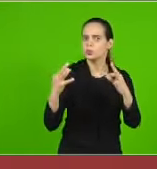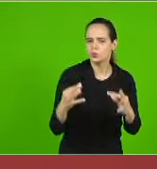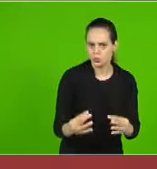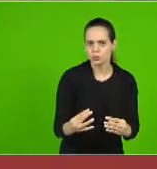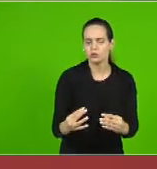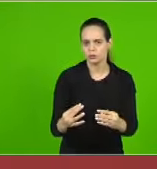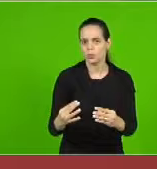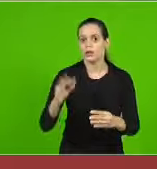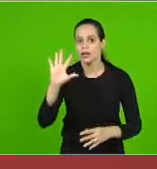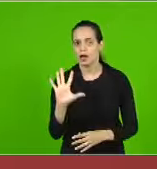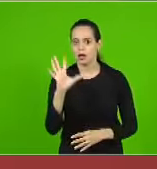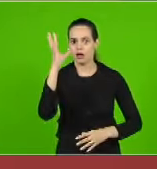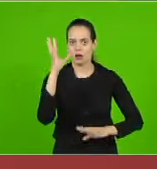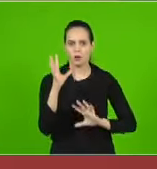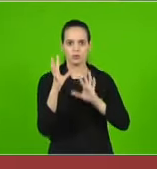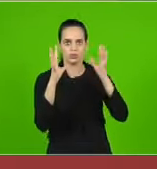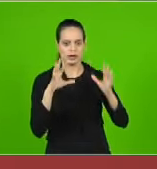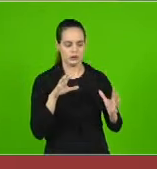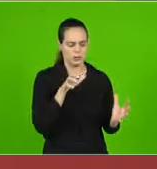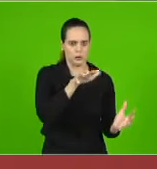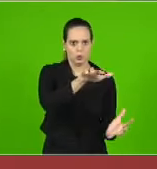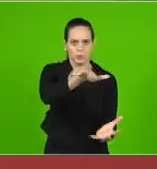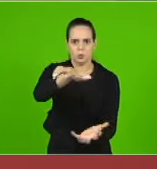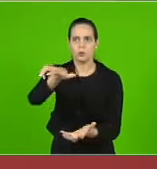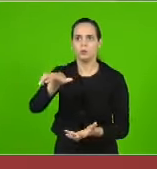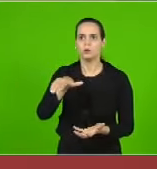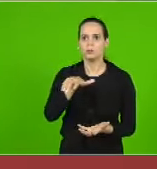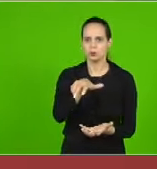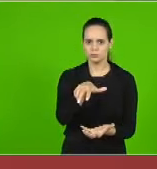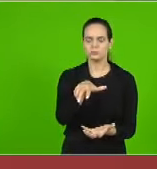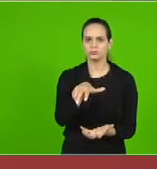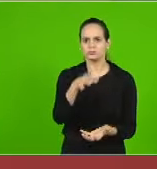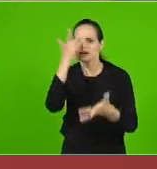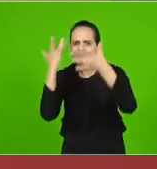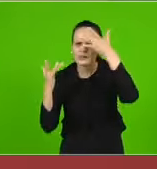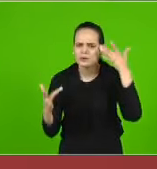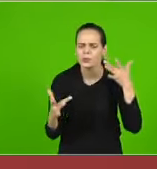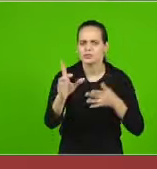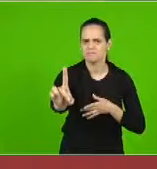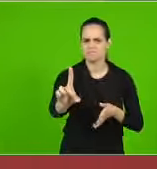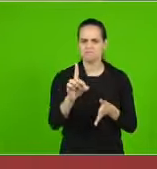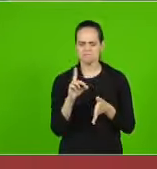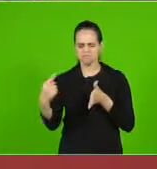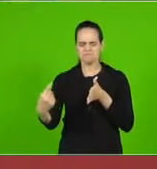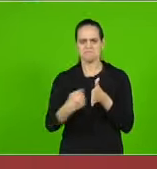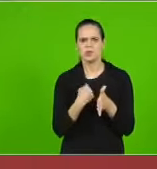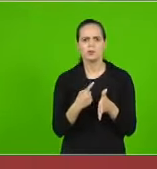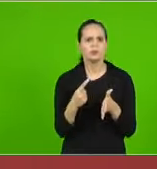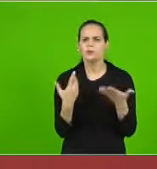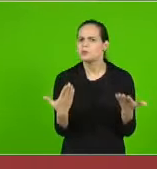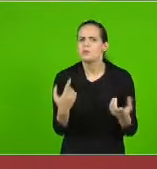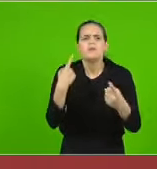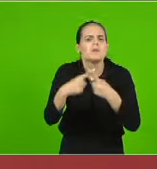эти аварии всякие, которые происходят по всему миру, трагедии происходят по всему миру, они не понимают, что